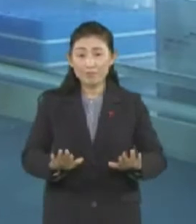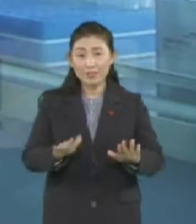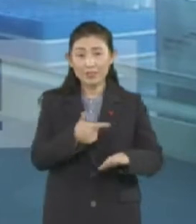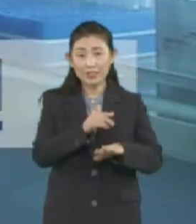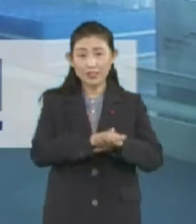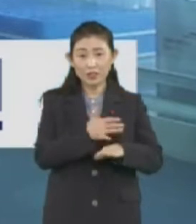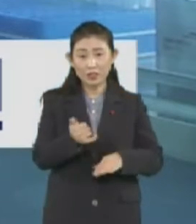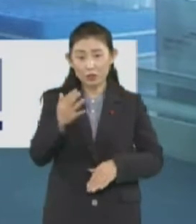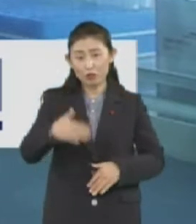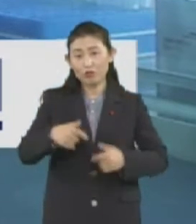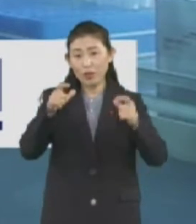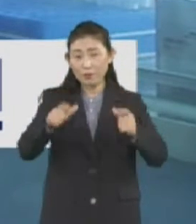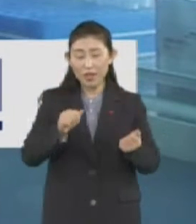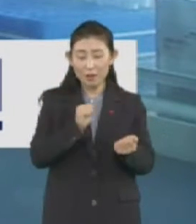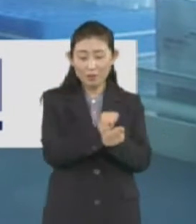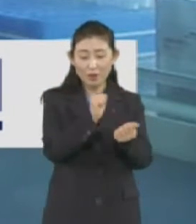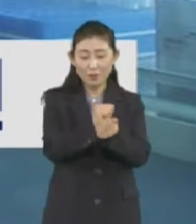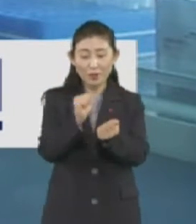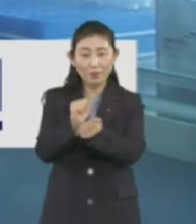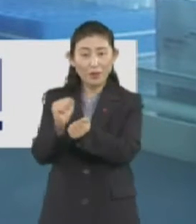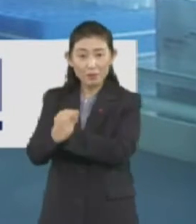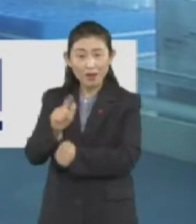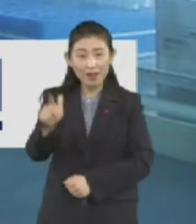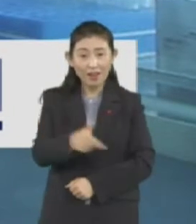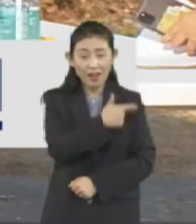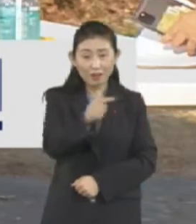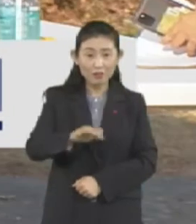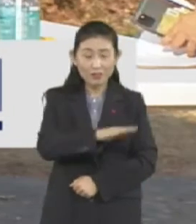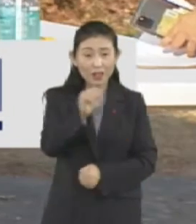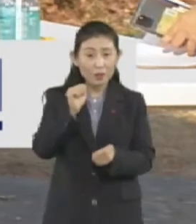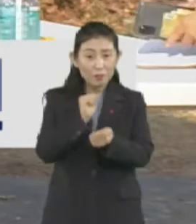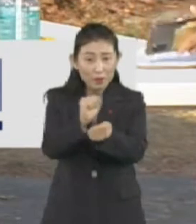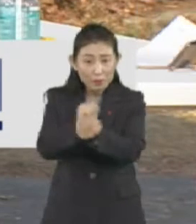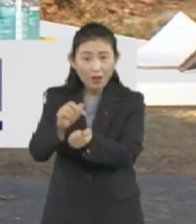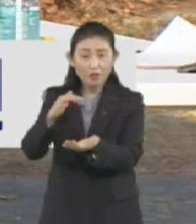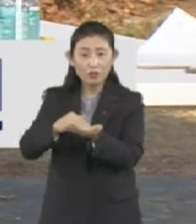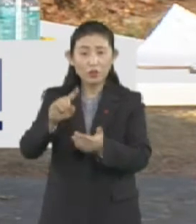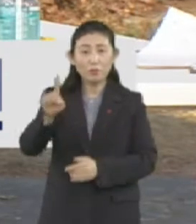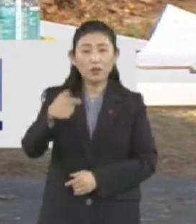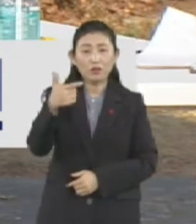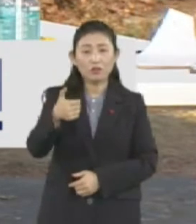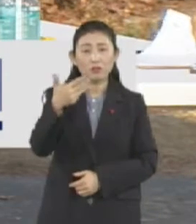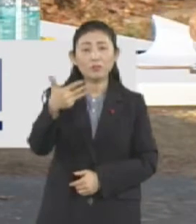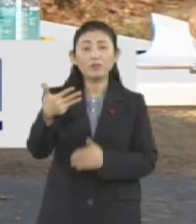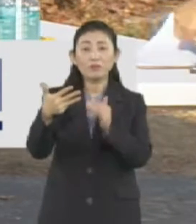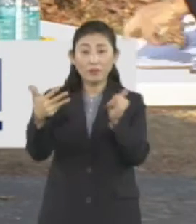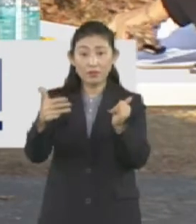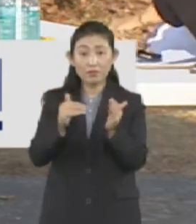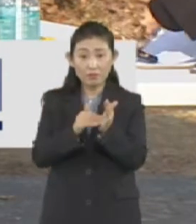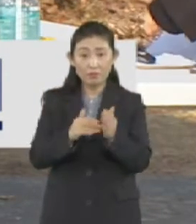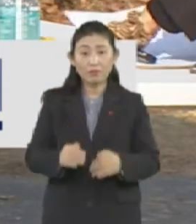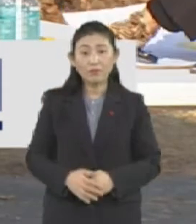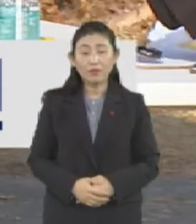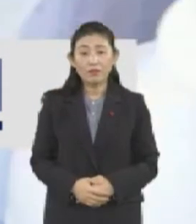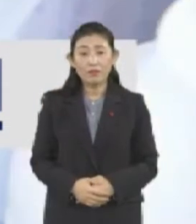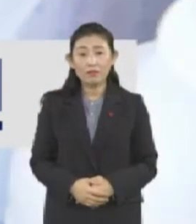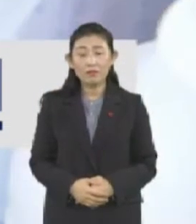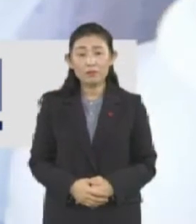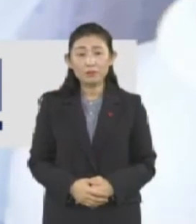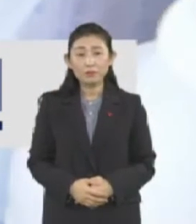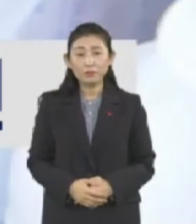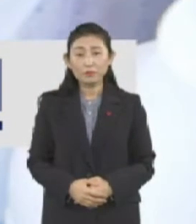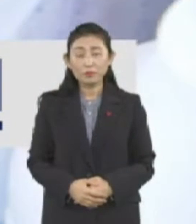산발적인 감염이 계속되는 가운데 오늘 하루 대전과 세종 충남 에선 모두 백 예순 여덟 명의 추가 학생